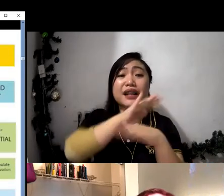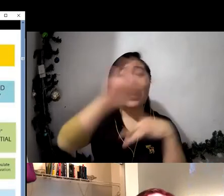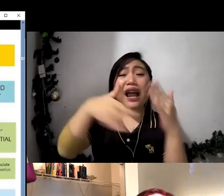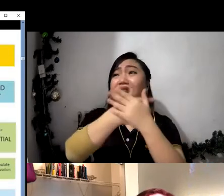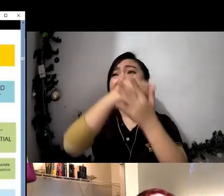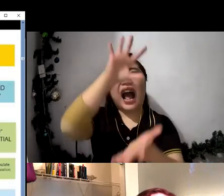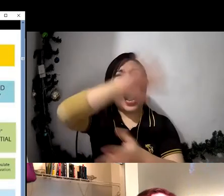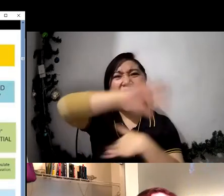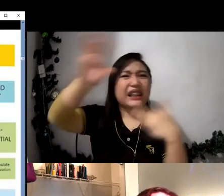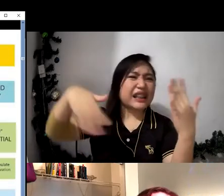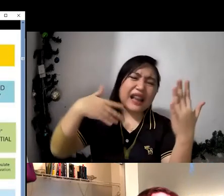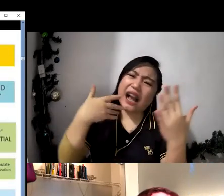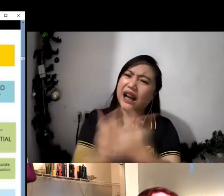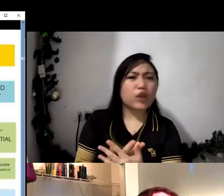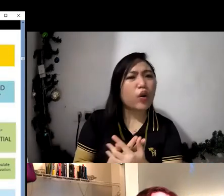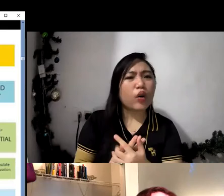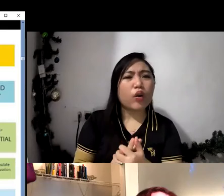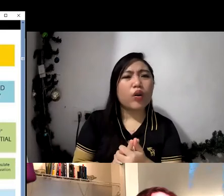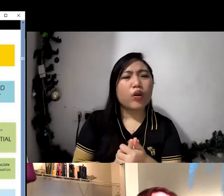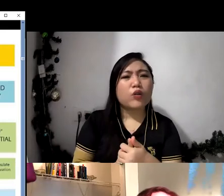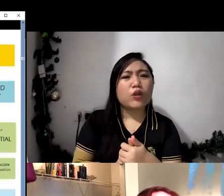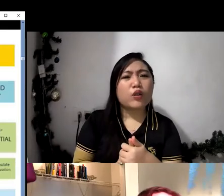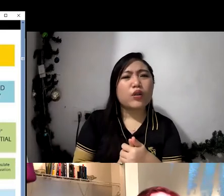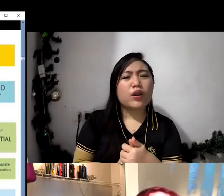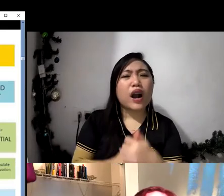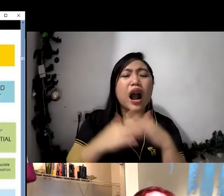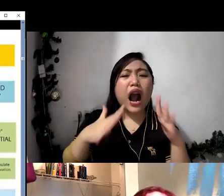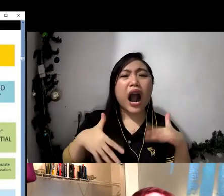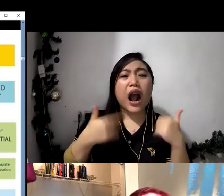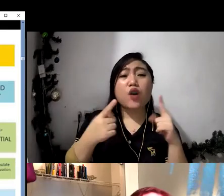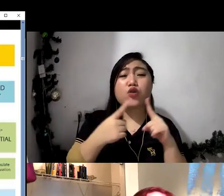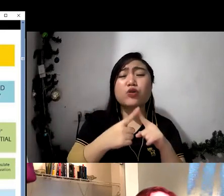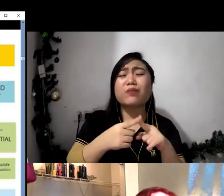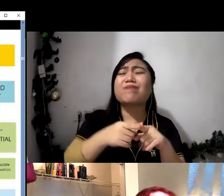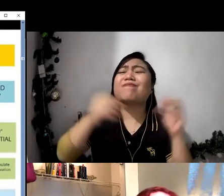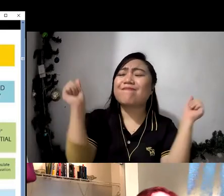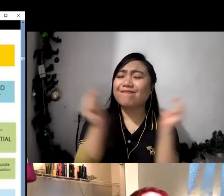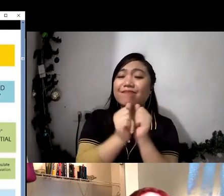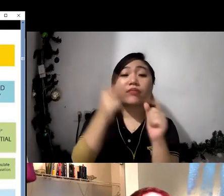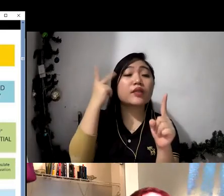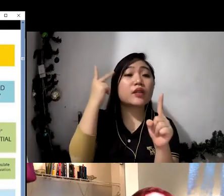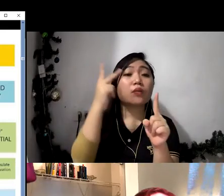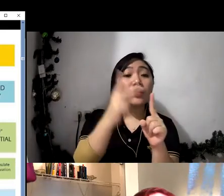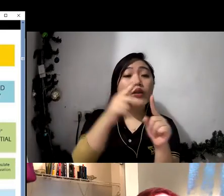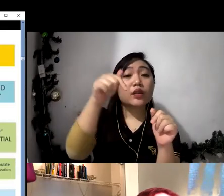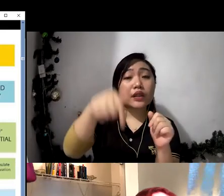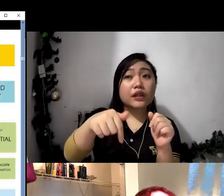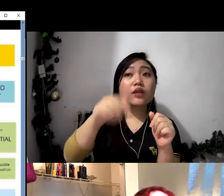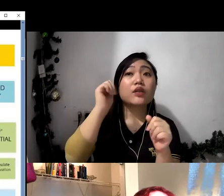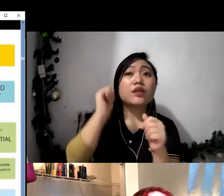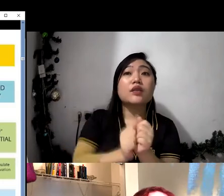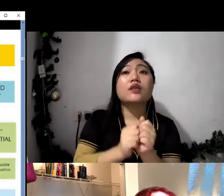to eh. Pero paano natin siya nilo-localize sa vision natin, no? Yung ating current administration, sinasabi niya